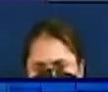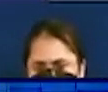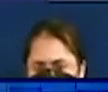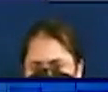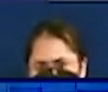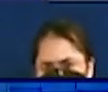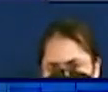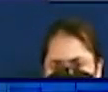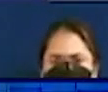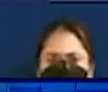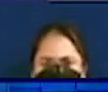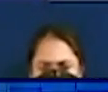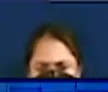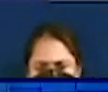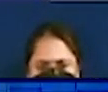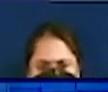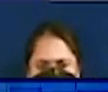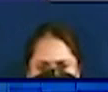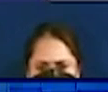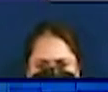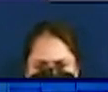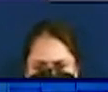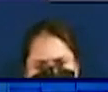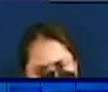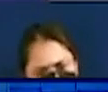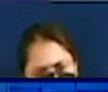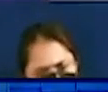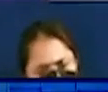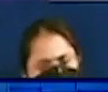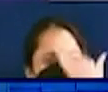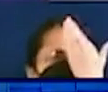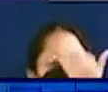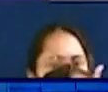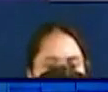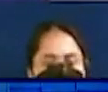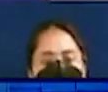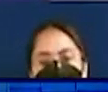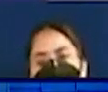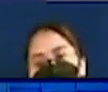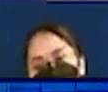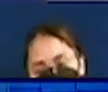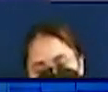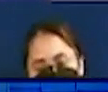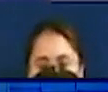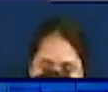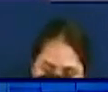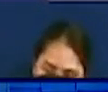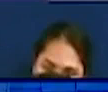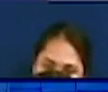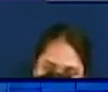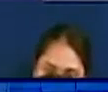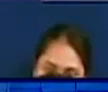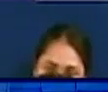บเจ้าหน้าที่รัฐเอี่ยวนะครับทราบแค่ว่ามีเจ้าหน้าที่จัดคิวของค่ายมือถือเข้าไปเติมคิวลงทะเบียนซึ่งเรื่องนี้ท่านบอกไม่ปล่อย